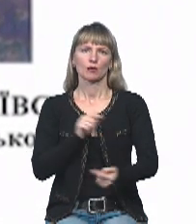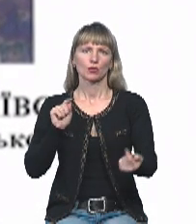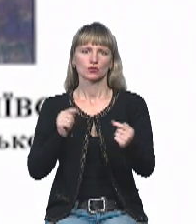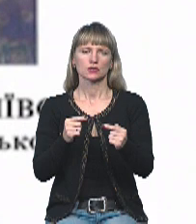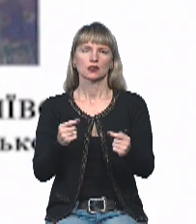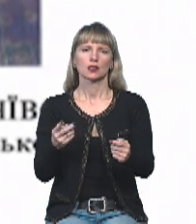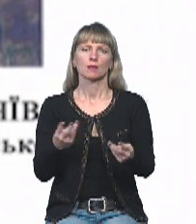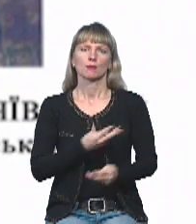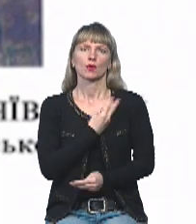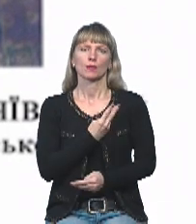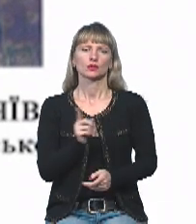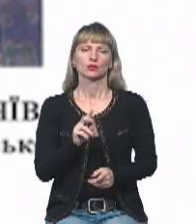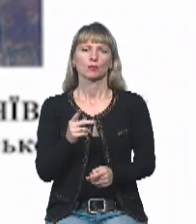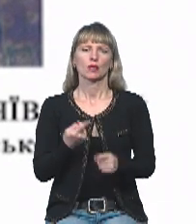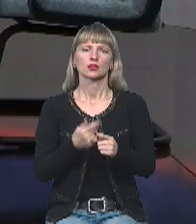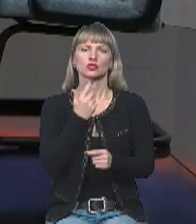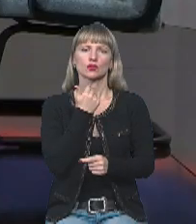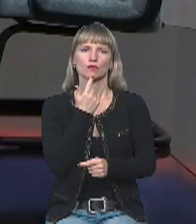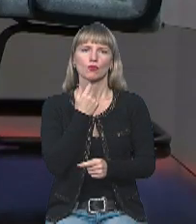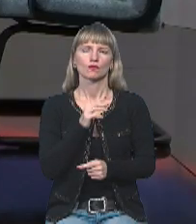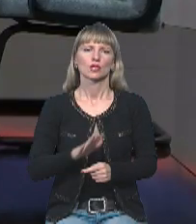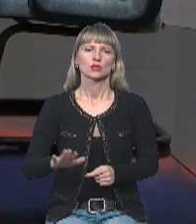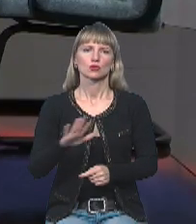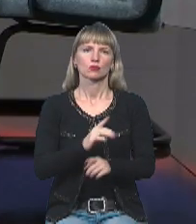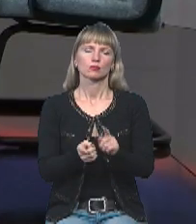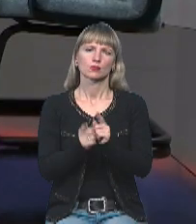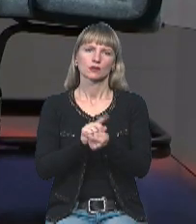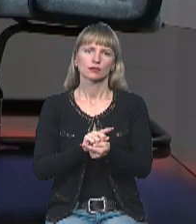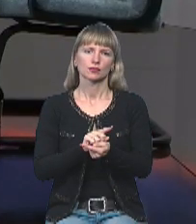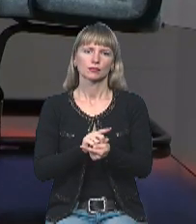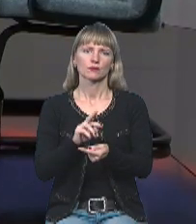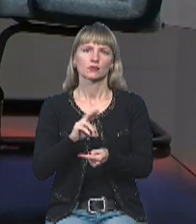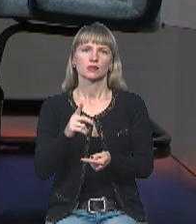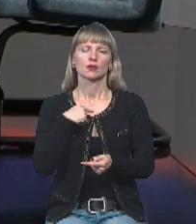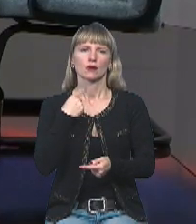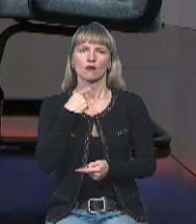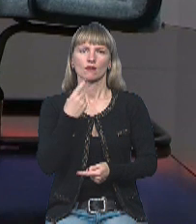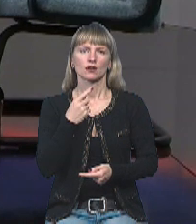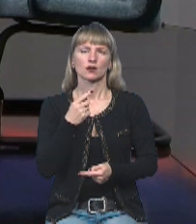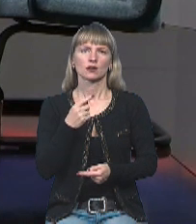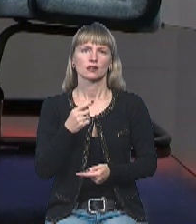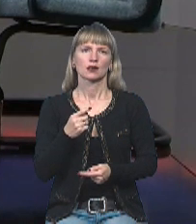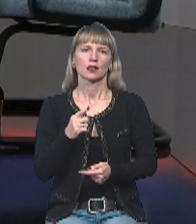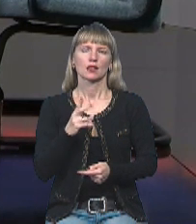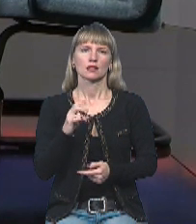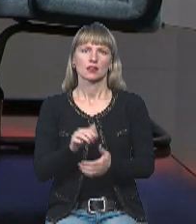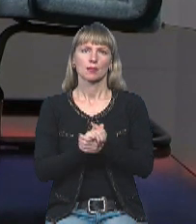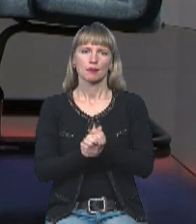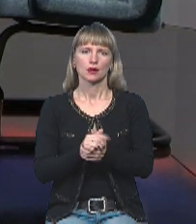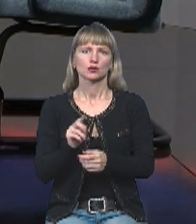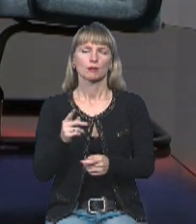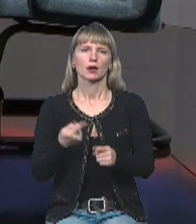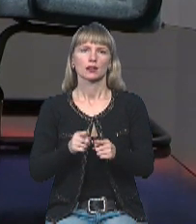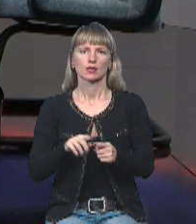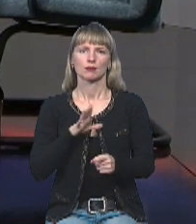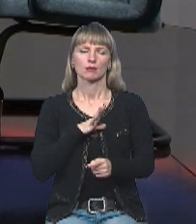Тут як побажання, щоб ця червона зона перетворилася, як кажуть, як в Біблії, зелені пасовиська миру. Ну, тобто, щоб це стало